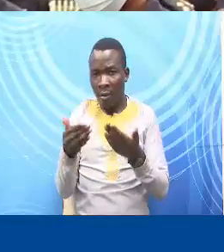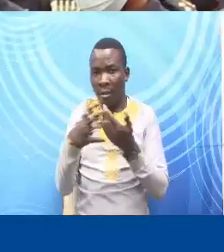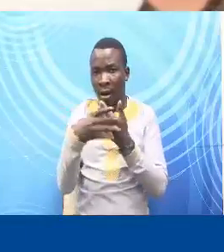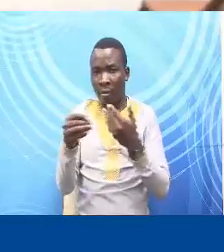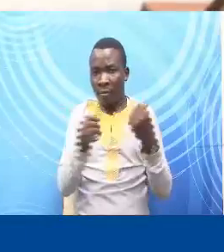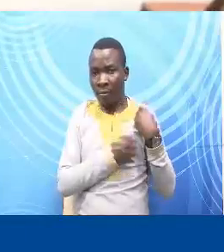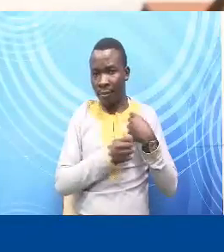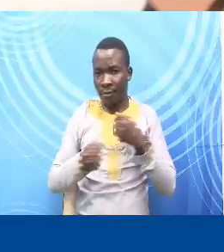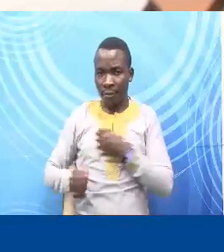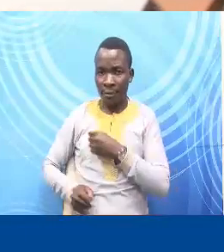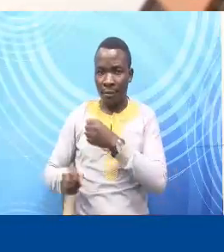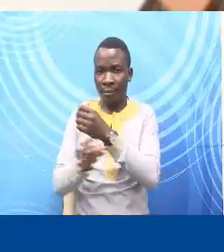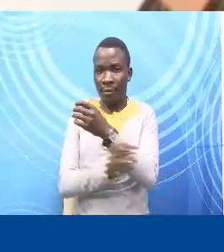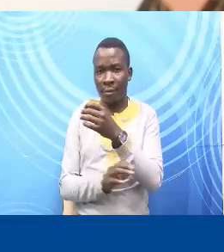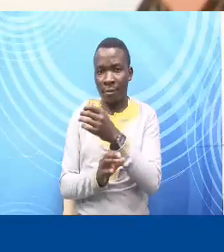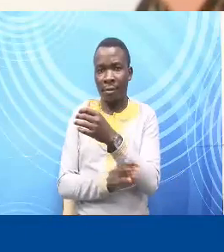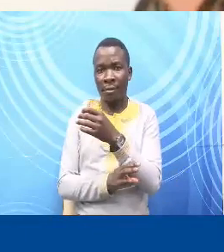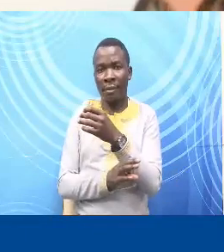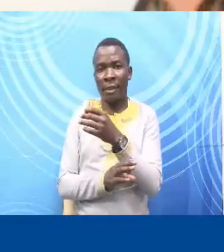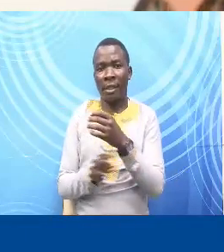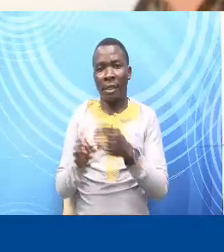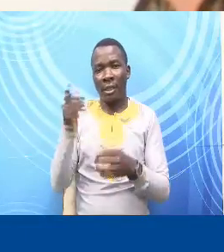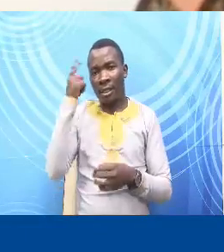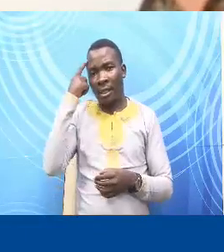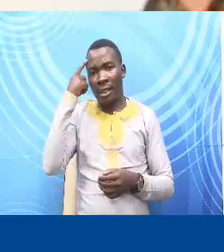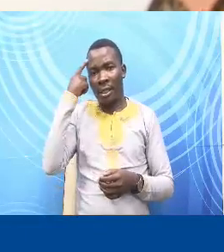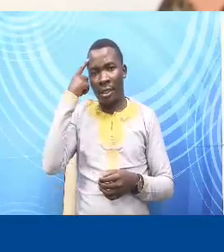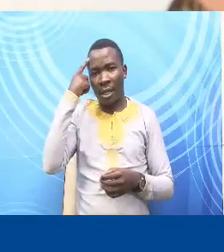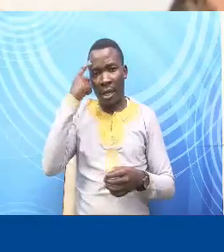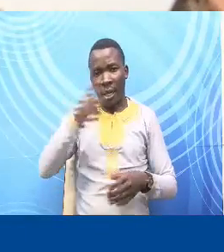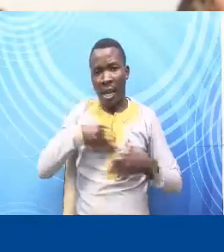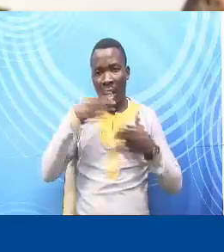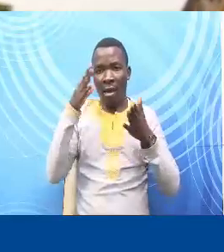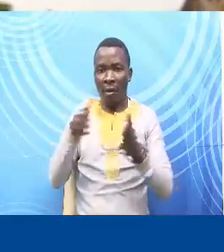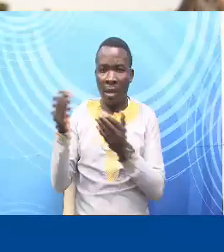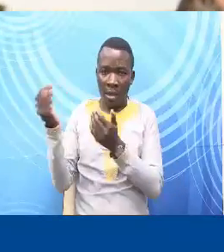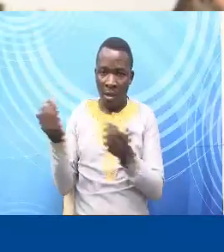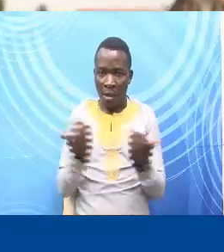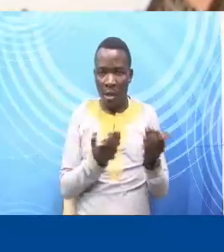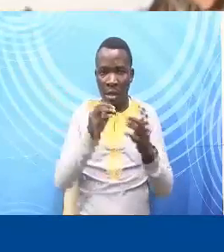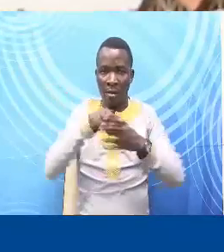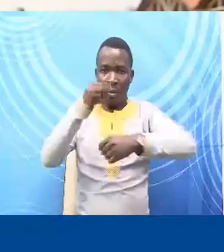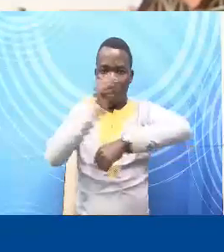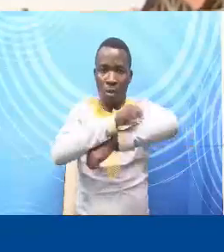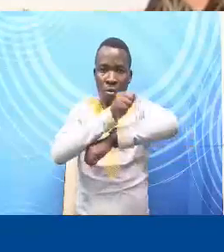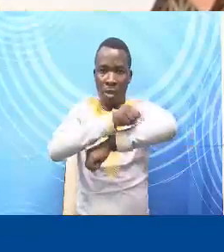z'igihugu ngira ngo abashyitsi twakiriye uyu munsi n'abari mu ishuri rya polisi